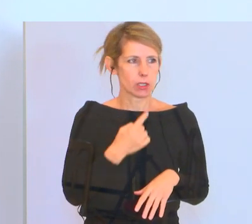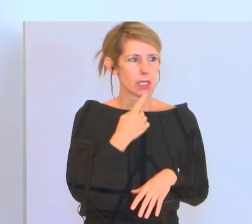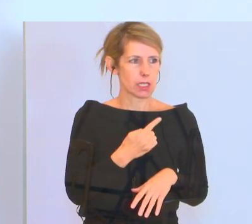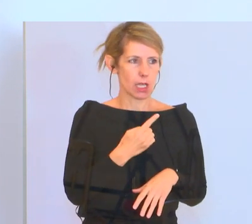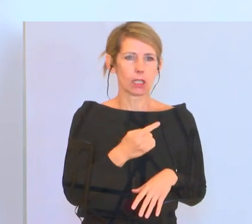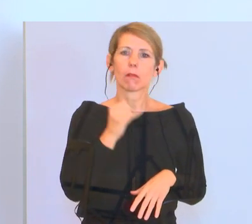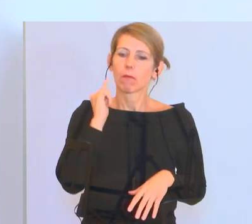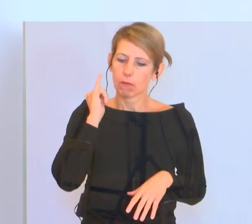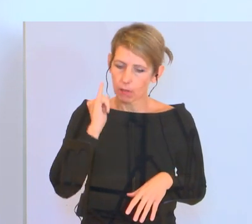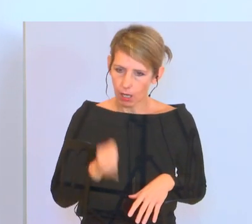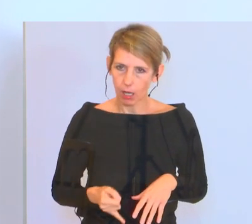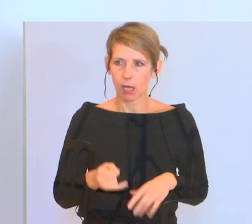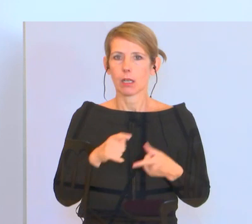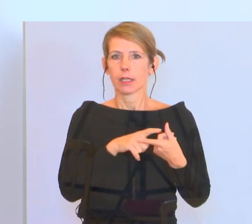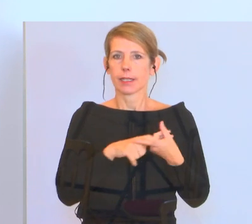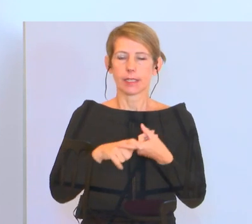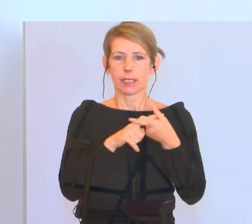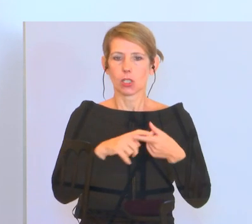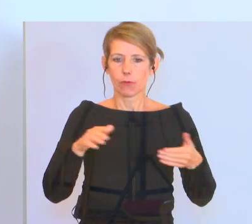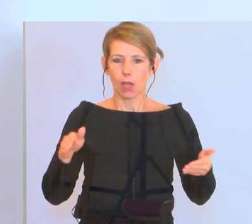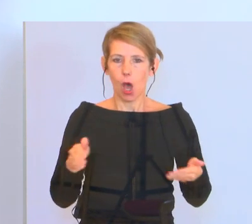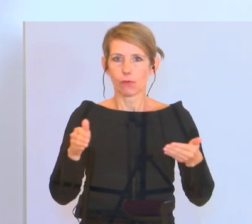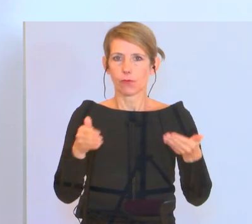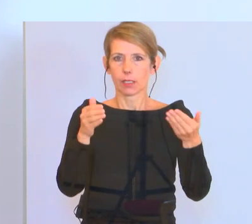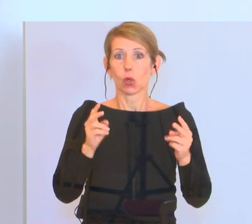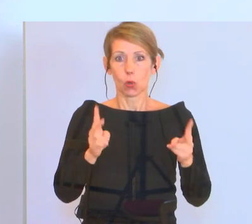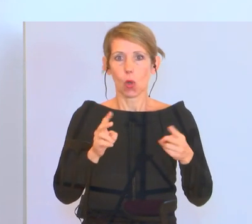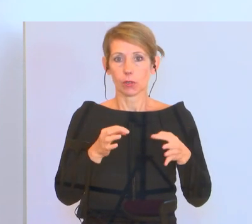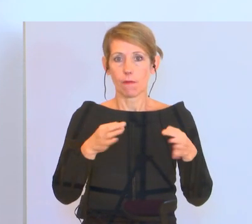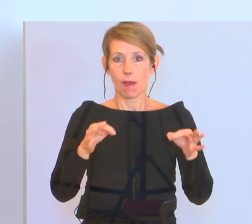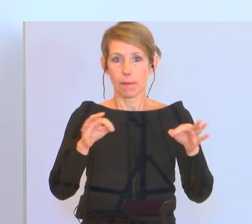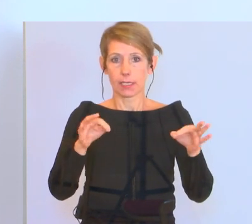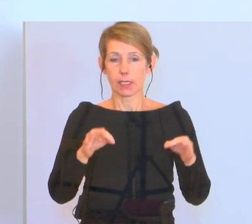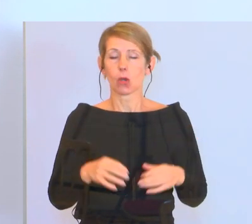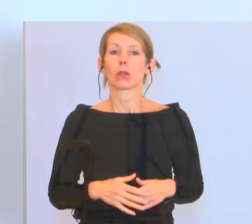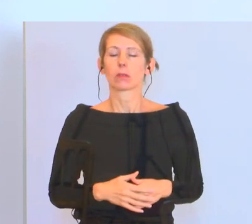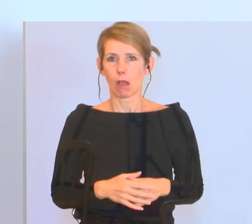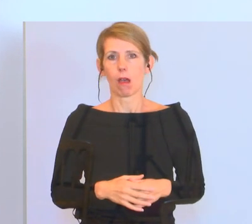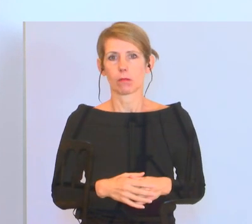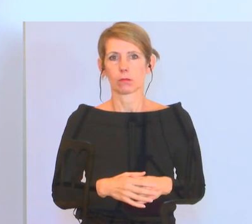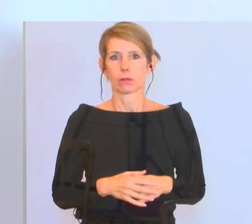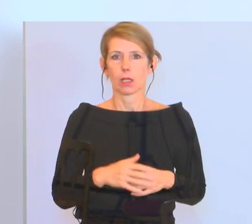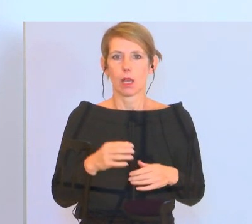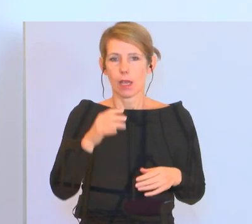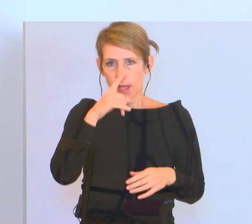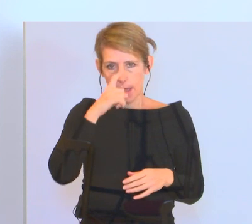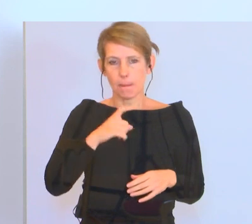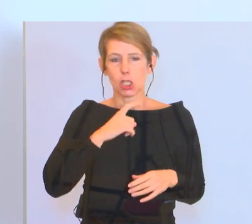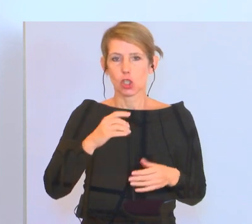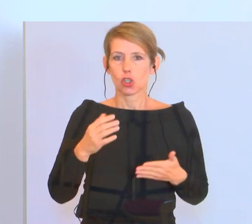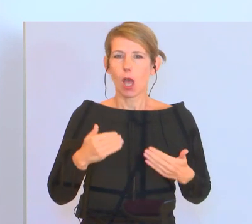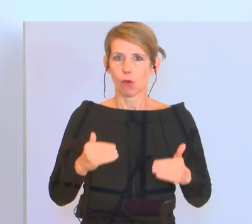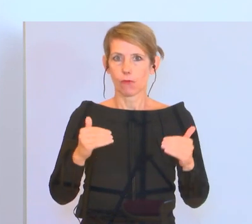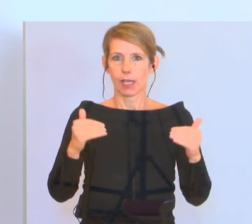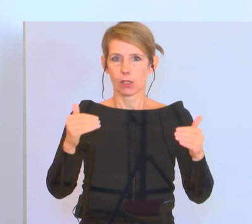Frage zu, ob die gesellschaftliche Aufwertung der Lehre noch verbessert gehört. Das Thema Imageaufwertung des Lehrberufs ist eine sehr